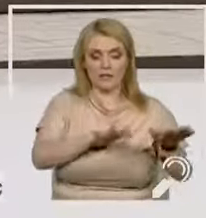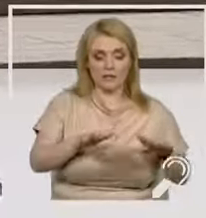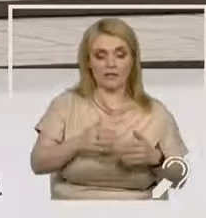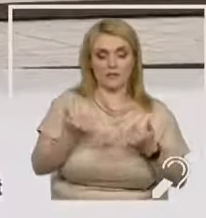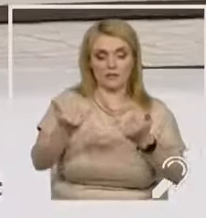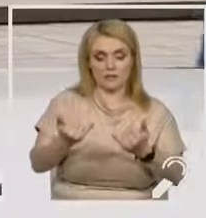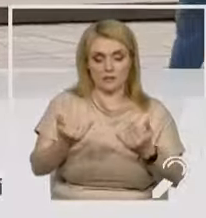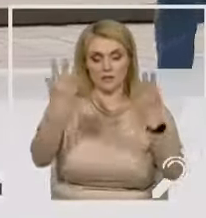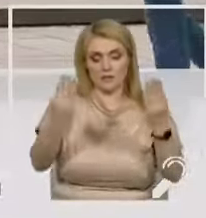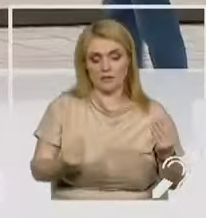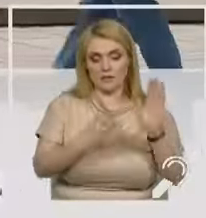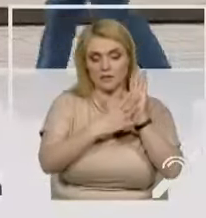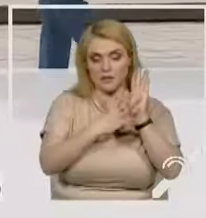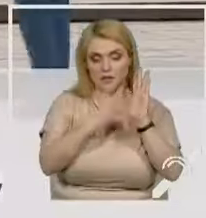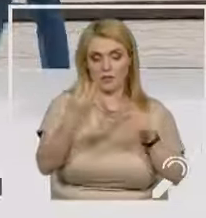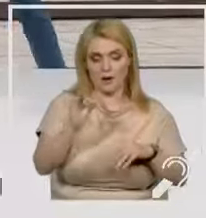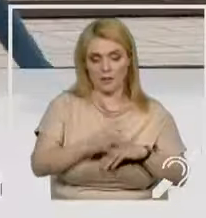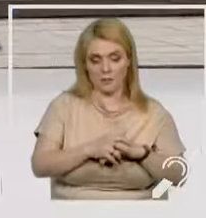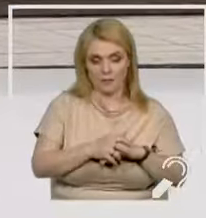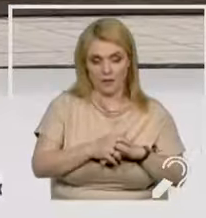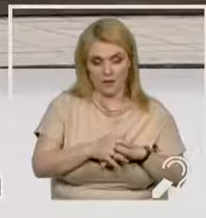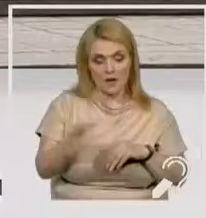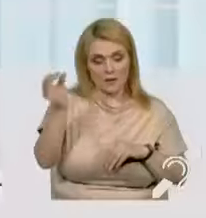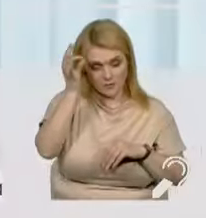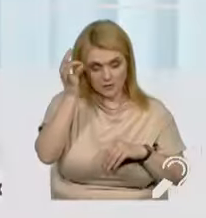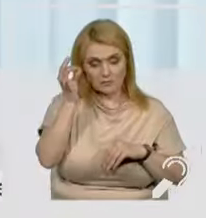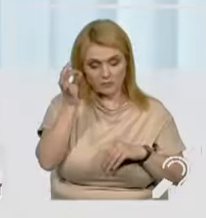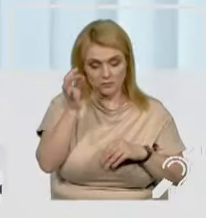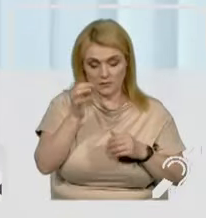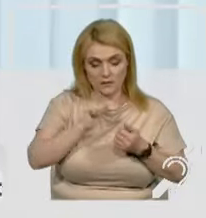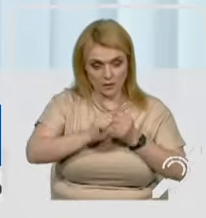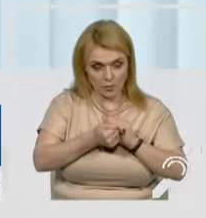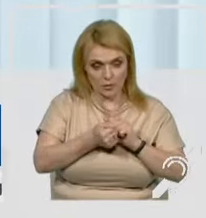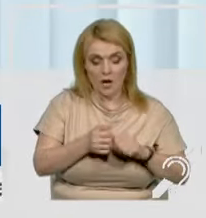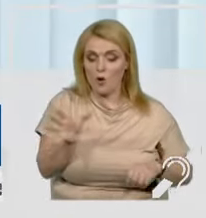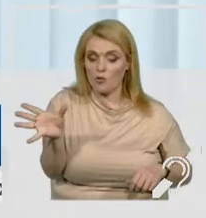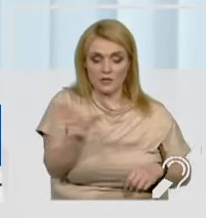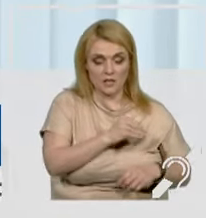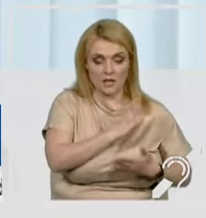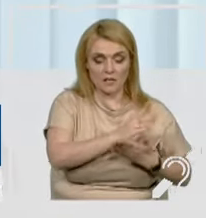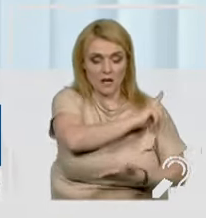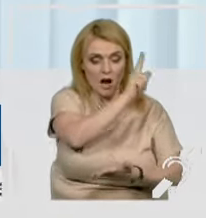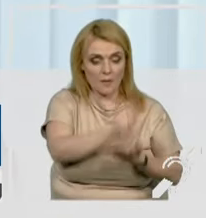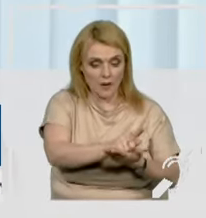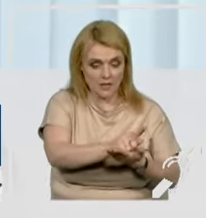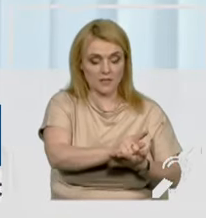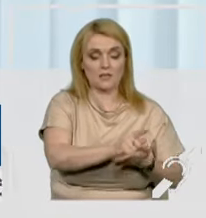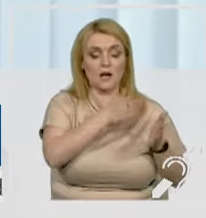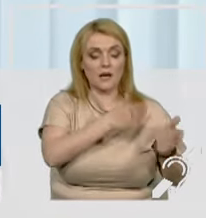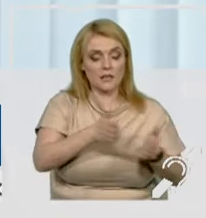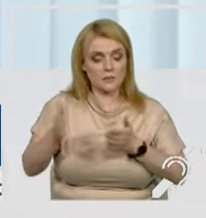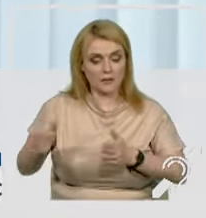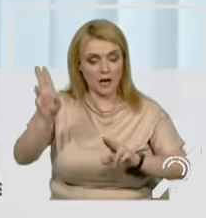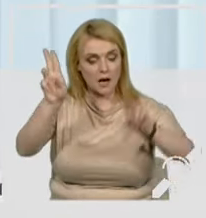zilei de 9 mai. Amintesc că cu toții avem obligativitatea de a respecta bunele reguli